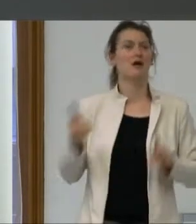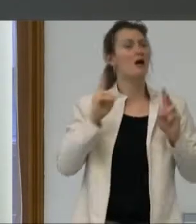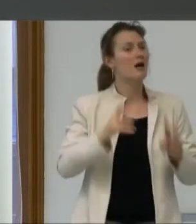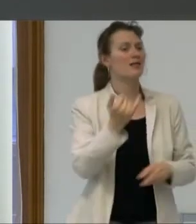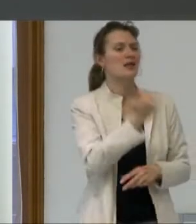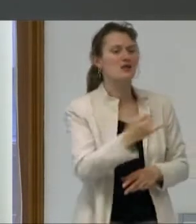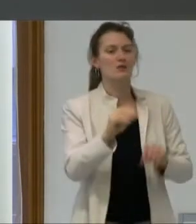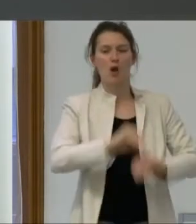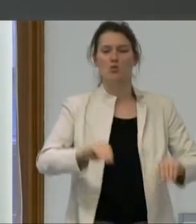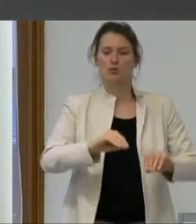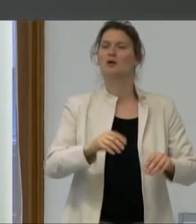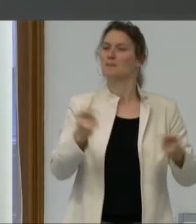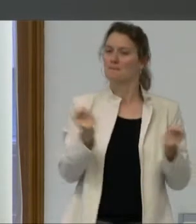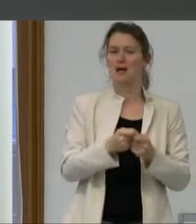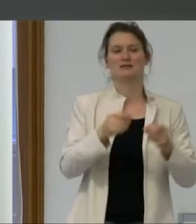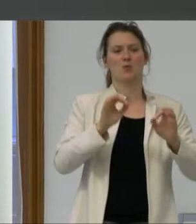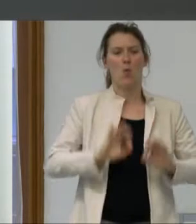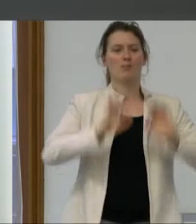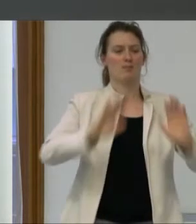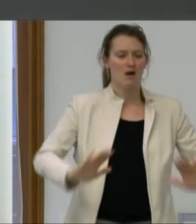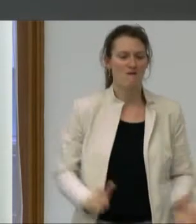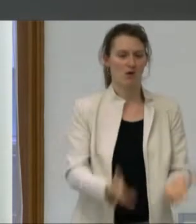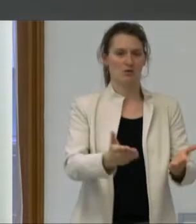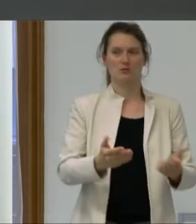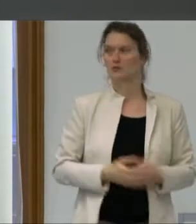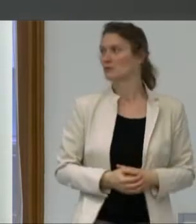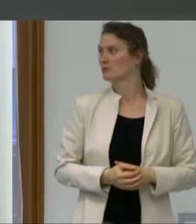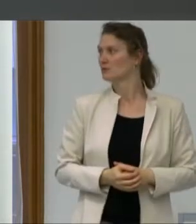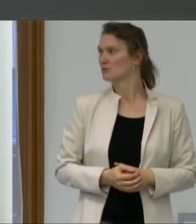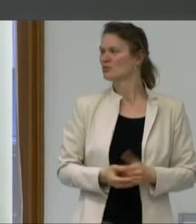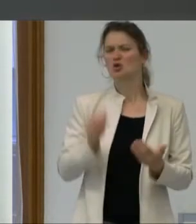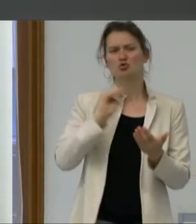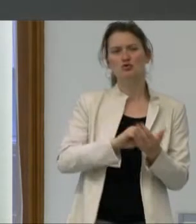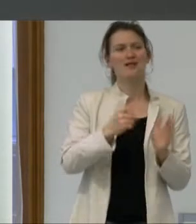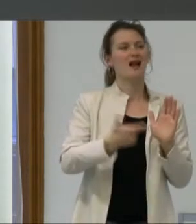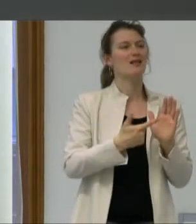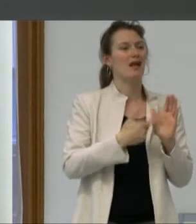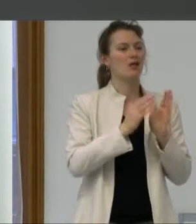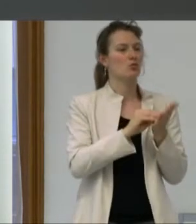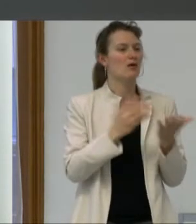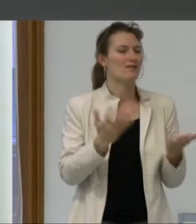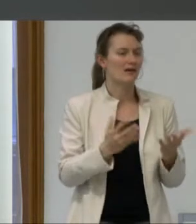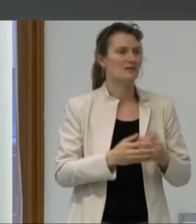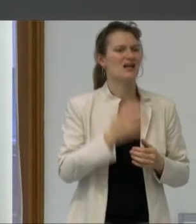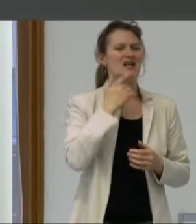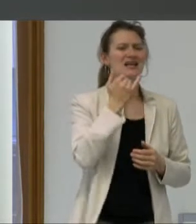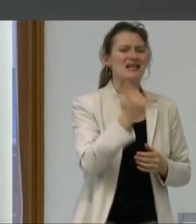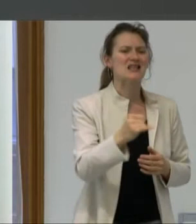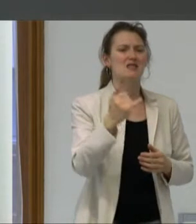individualisierten Unterricht auch entsprechend optimal fördern zu können. In der Literatur wird in diesem Zusammenhang auch oft von